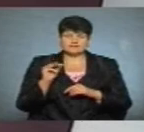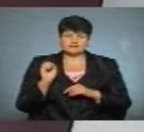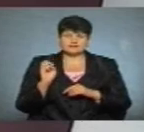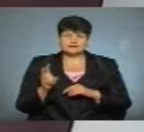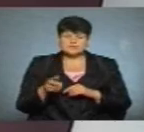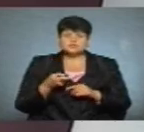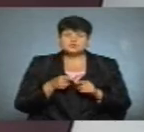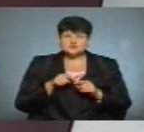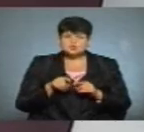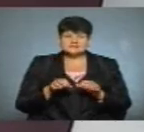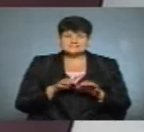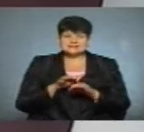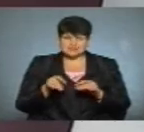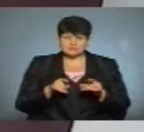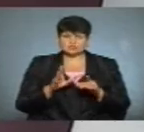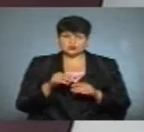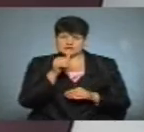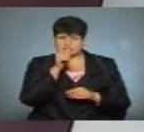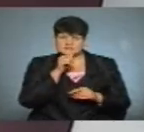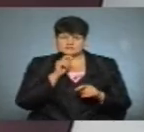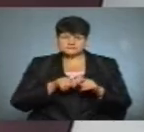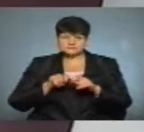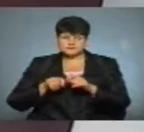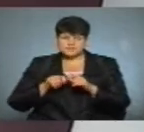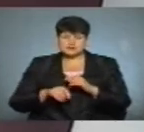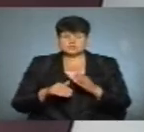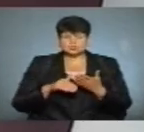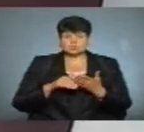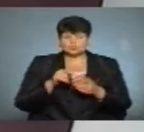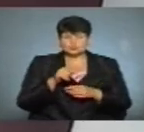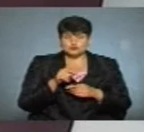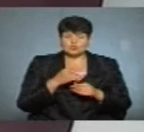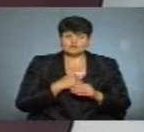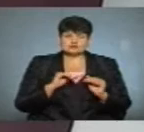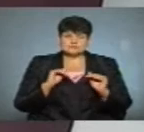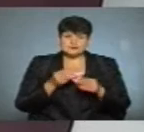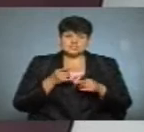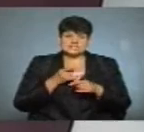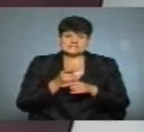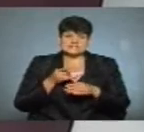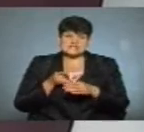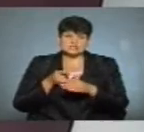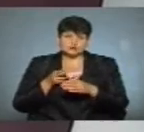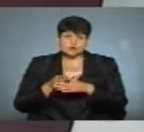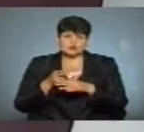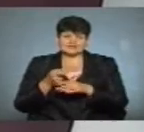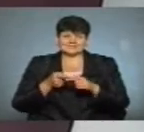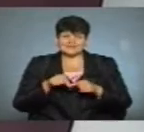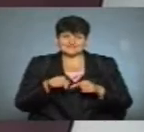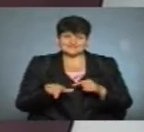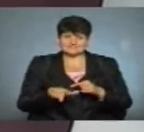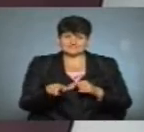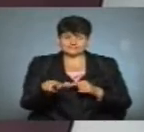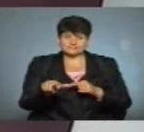схему руху тестуватимуть місяць. Її допомогою, каже Олег Вітик, хочуть зменшити затори на цій ділянці дороги. Як зараз